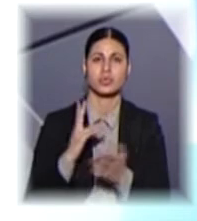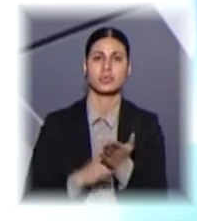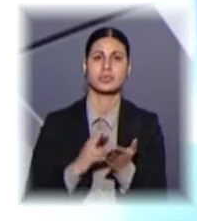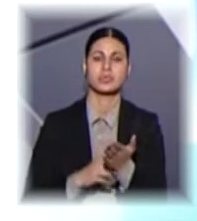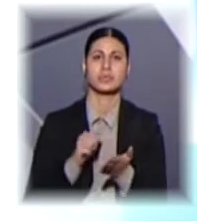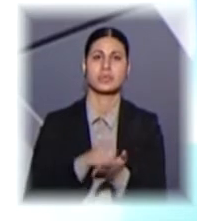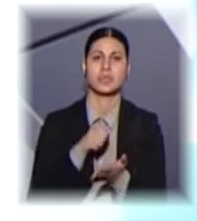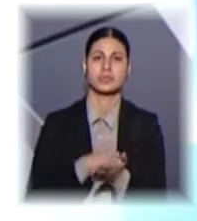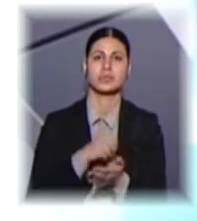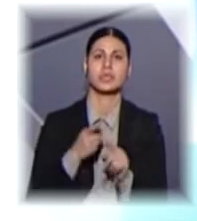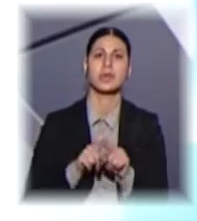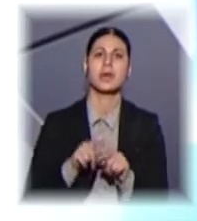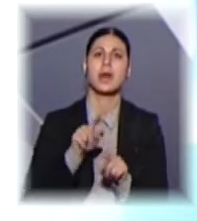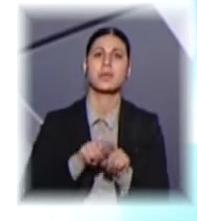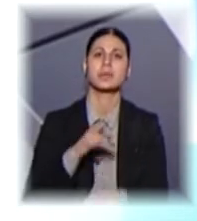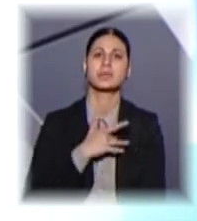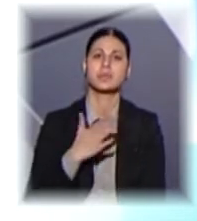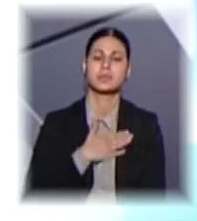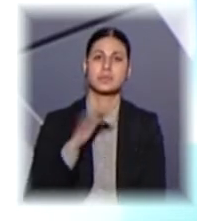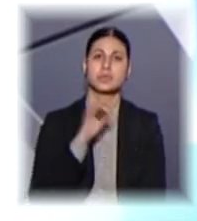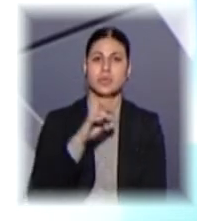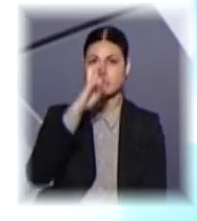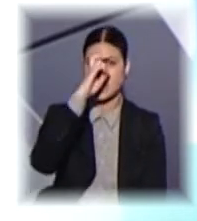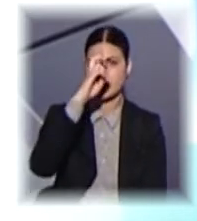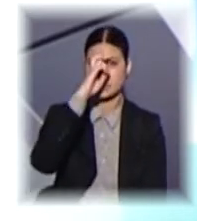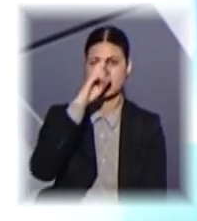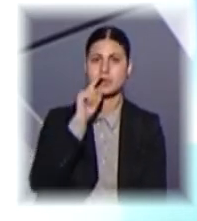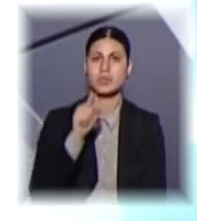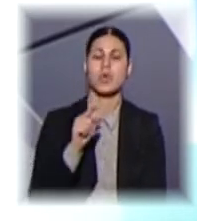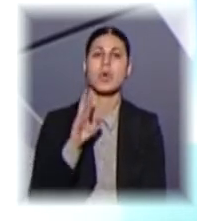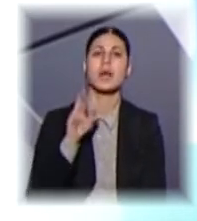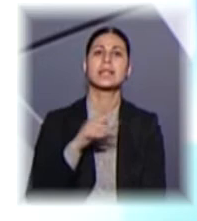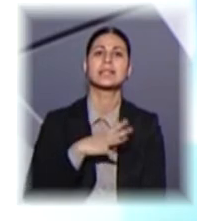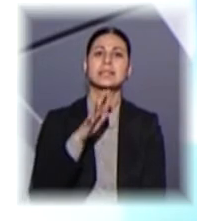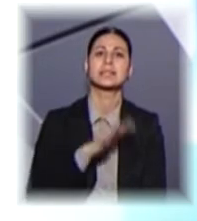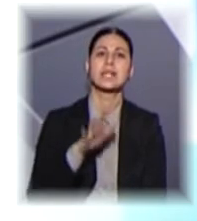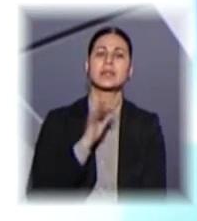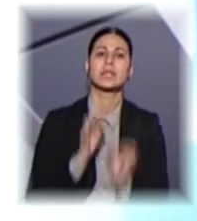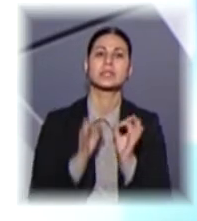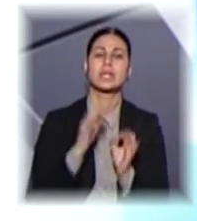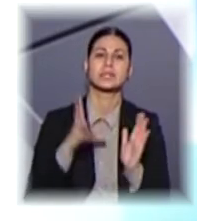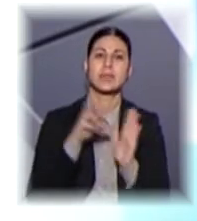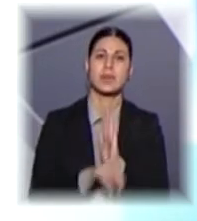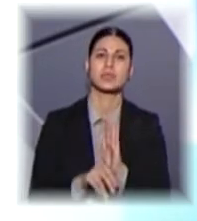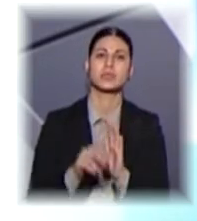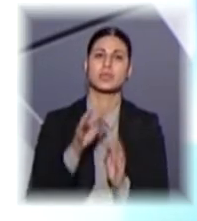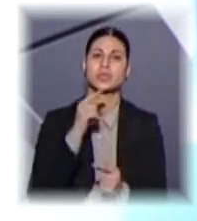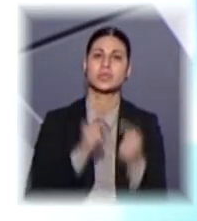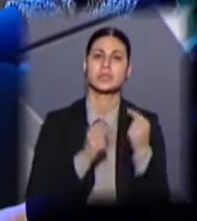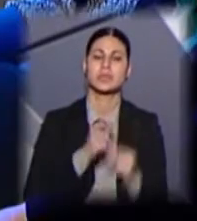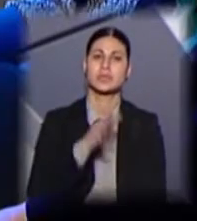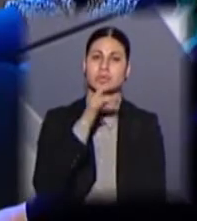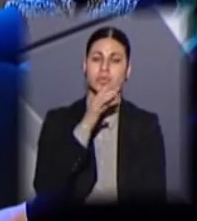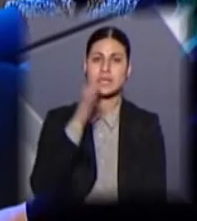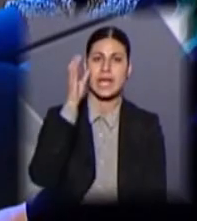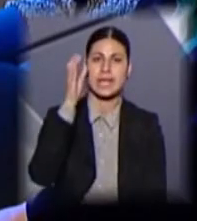საფუძველი საკუთრების უფლების მითვისებისა სახელმწიფოს მხრიდან. საქართველოს საკონსულო სასამართლოში დავის წარმოების დროს განათლების